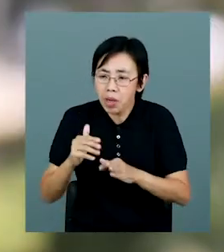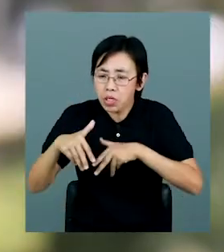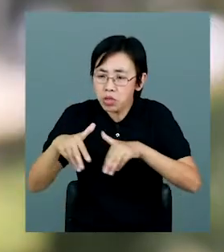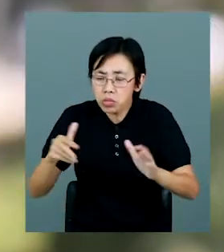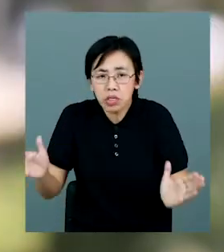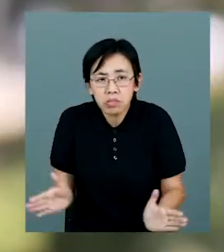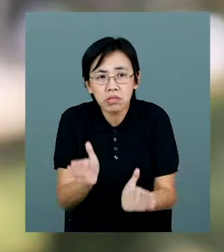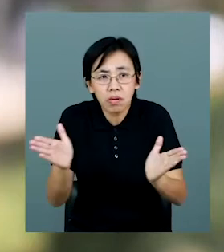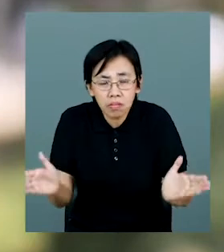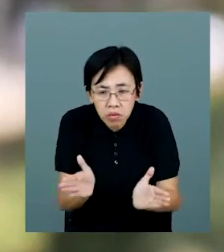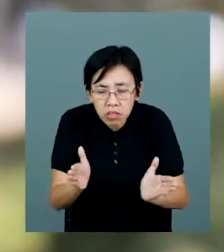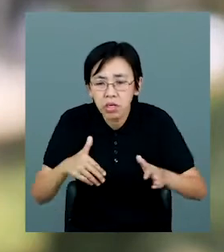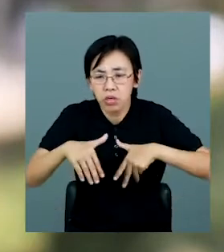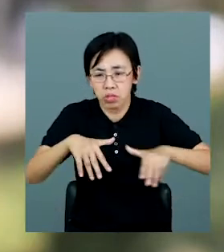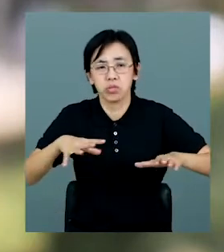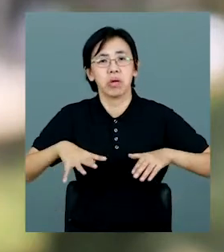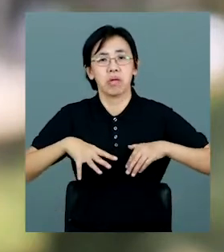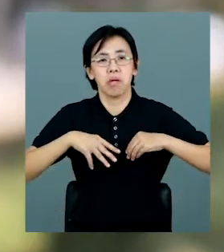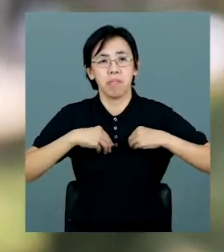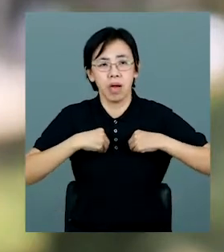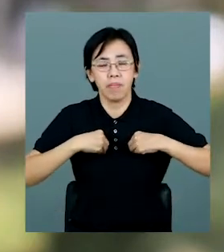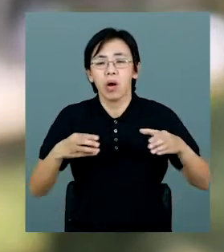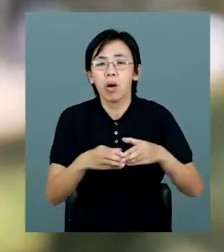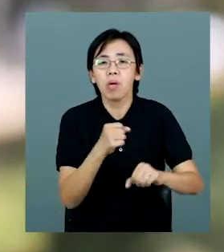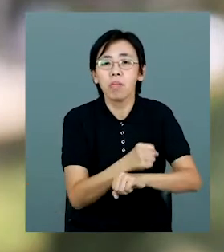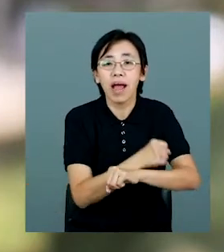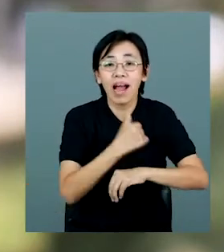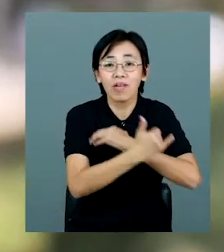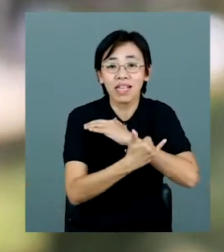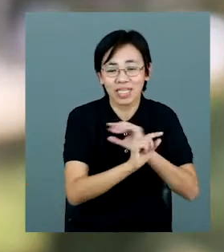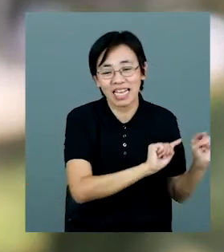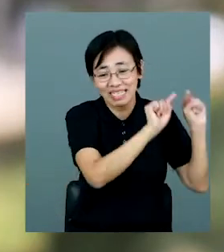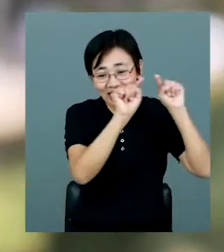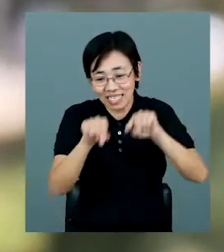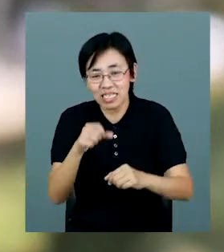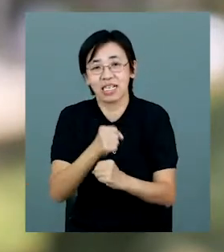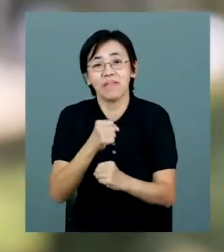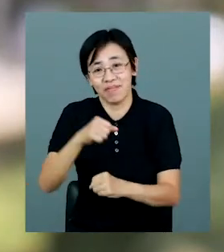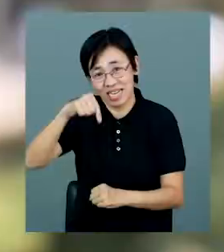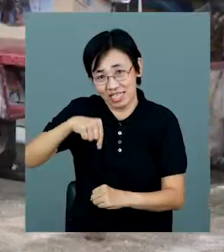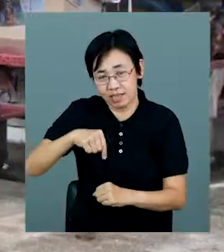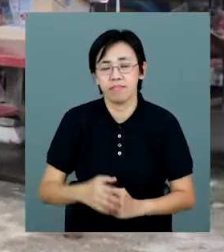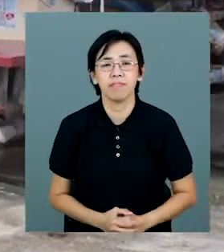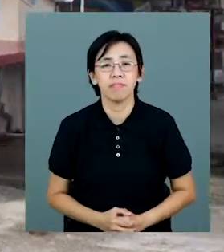แรกเนี่ยได้รับการสนับสนุนแล้วก็ได้รับการยอมรับในหมู่แรงงานข้ามชาติด้วยกัน